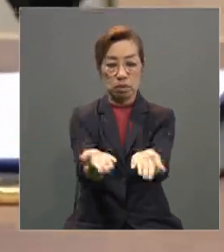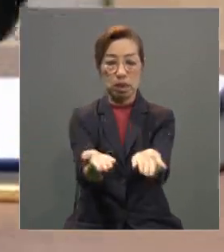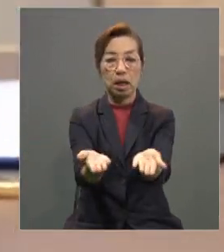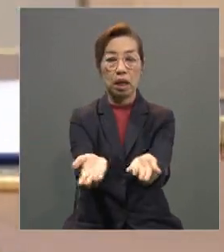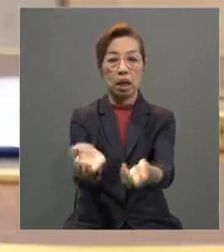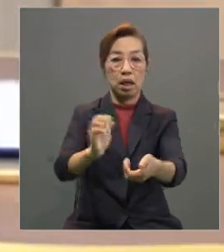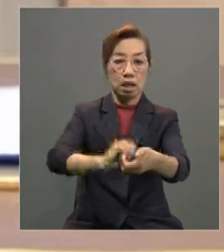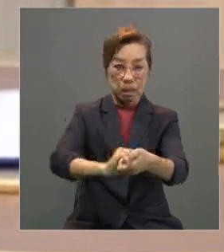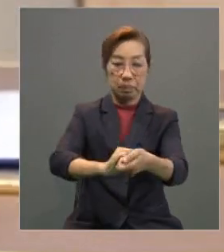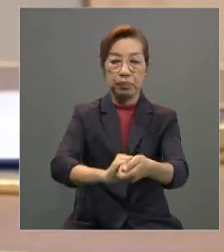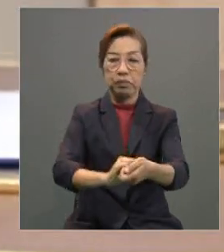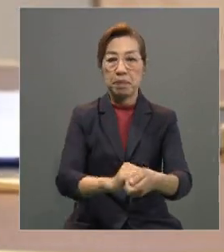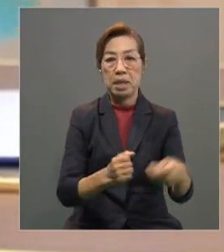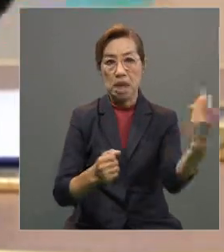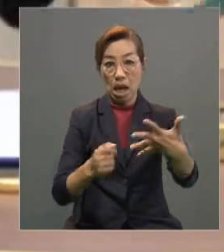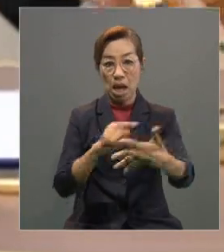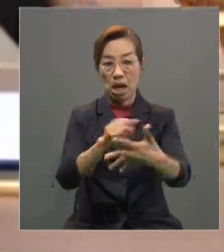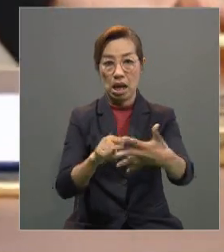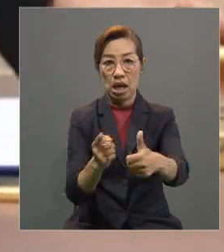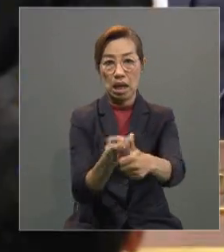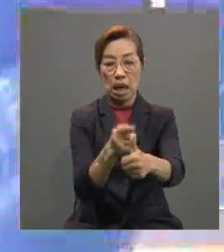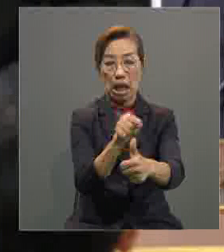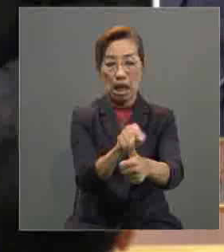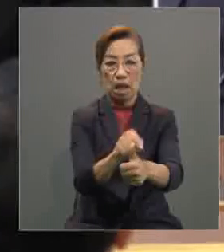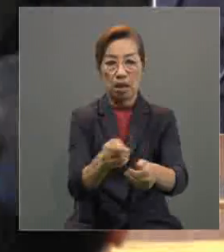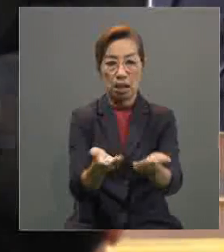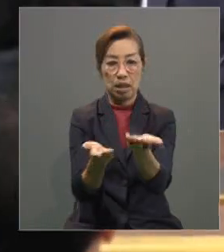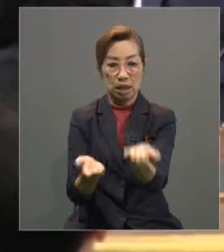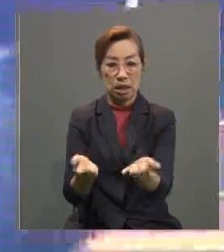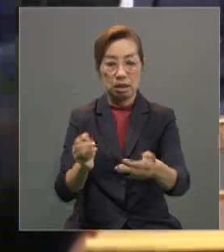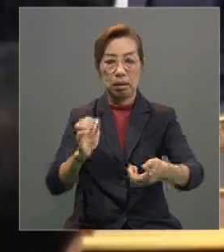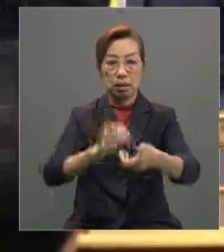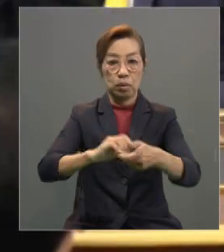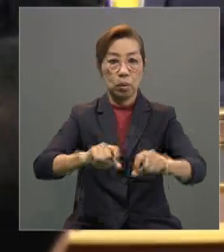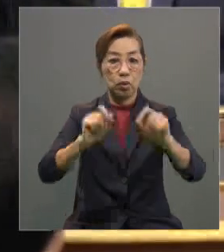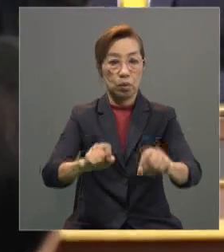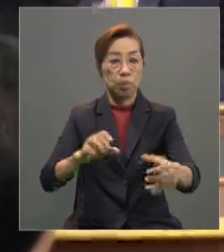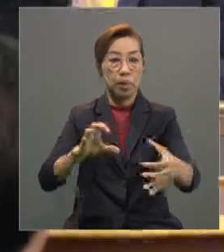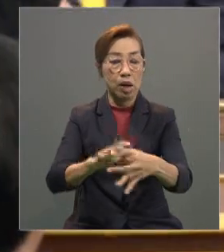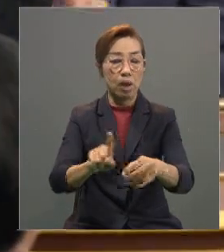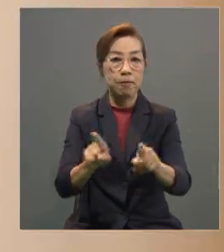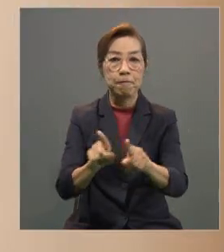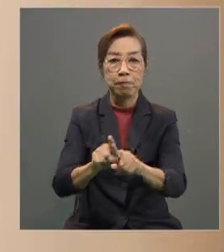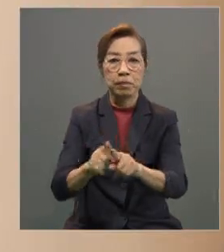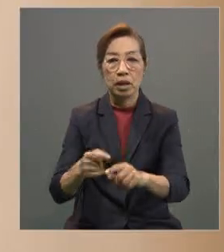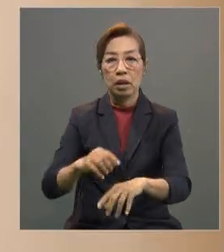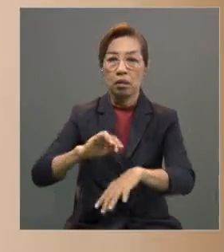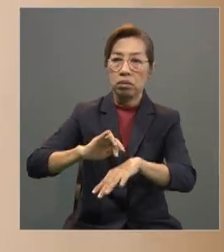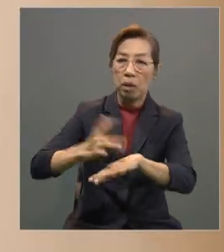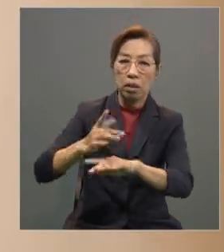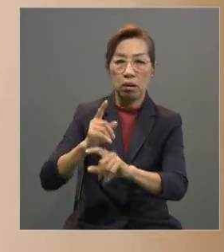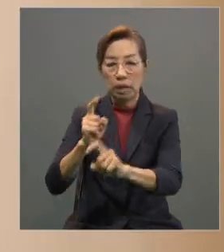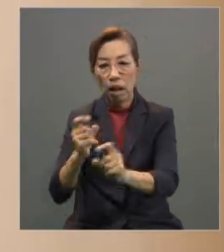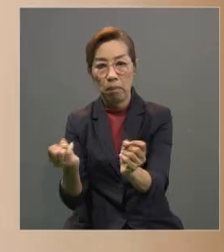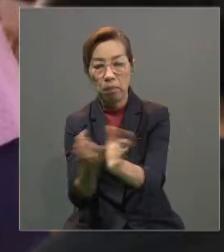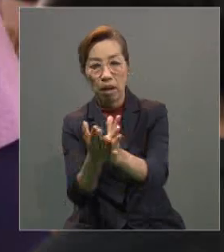เข้าใจ 5ฉบับดังนี้ครับฉบับแรกเป็นบันทึกความเข้าใจว่าด้วยความร่วมมือในการลดความเสี่ยงจากภัยพิบัติและการรับ